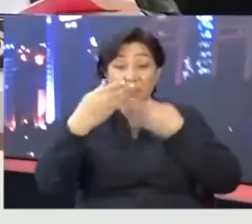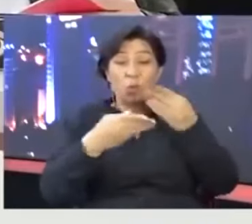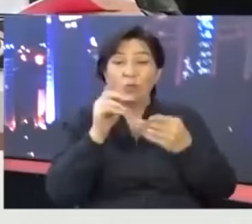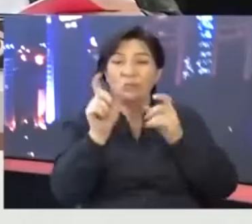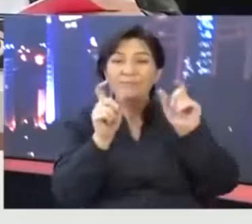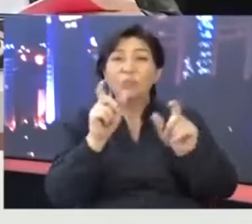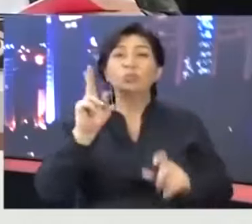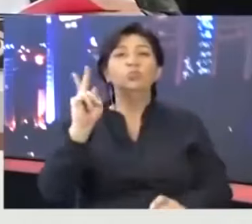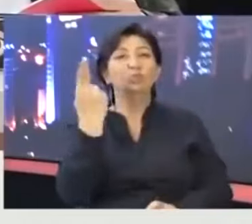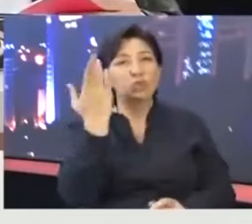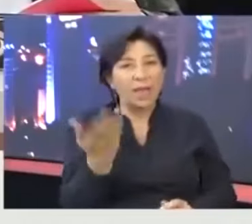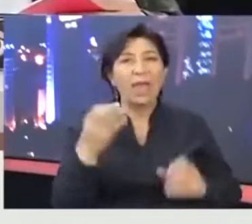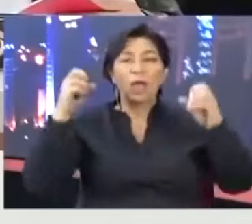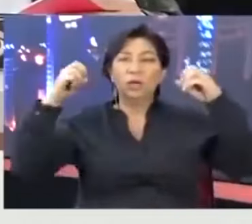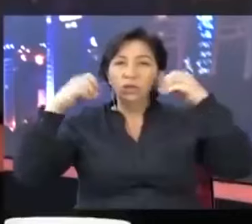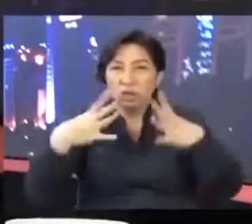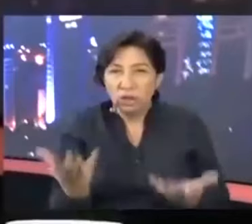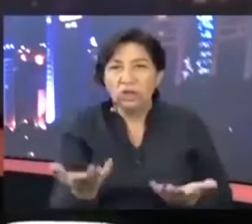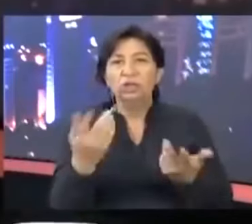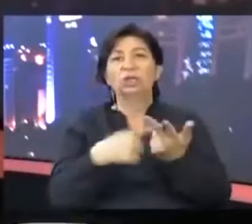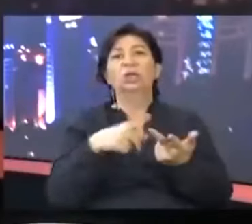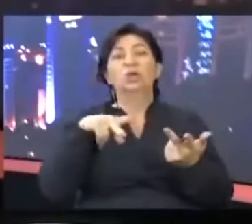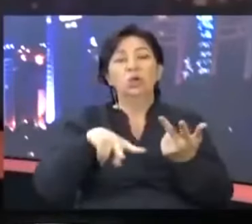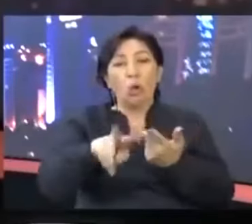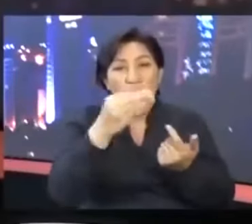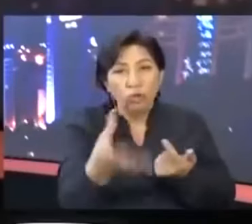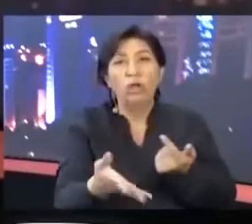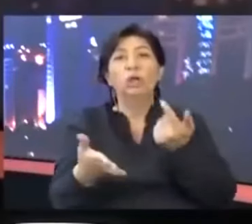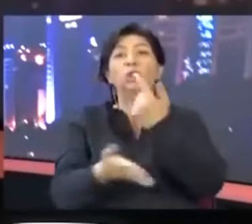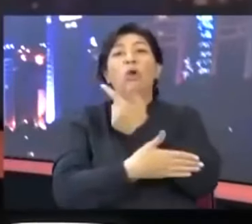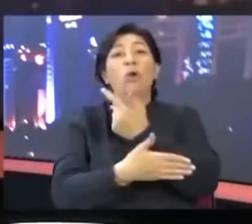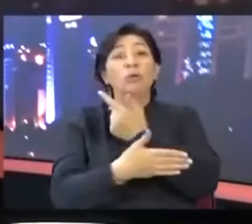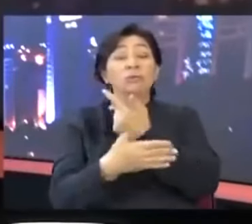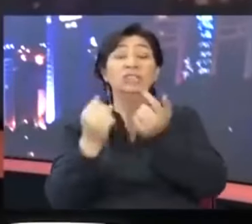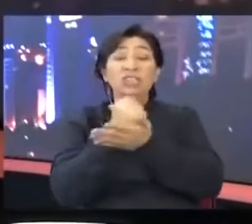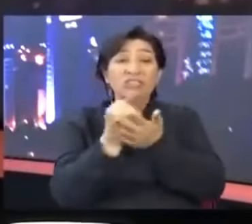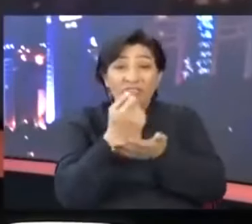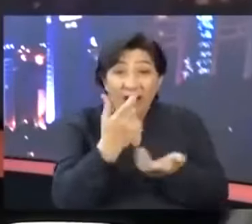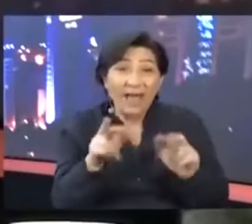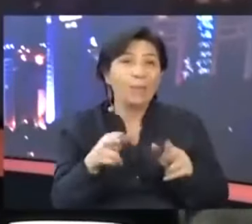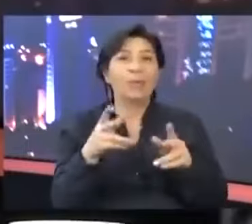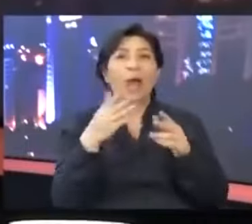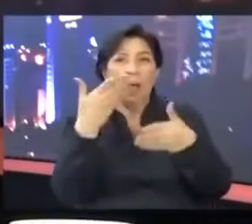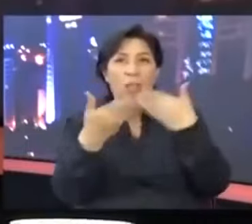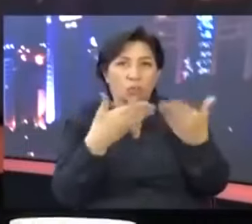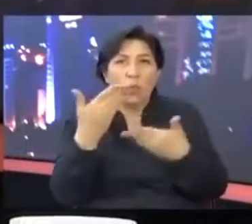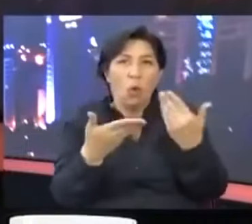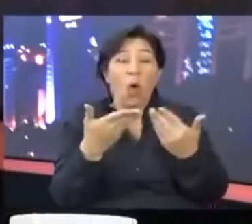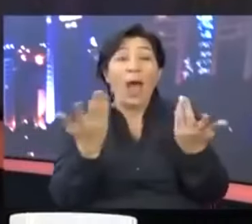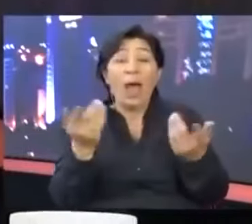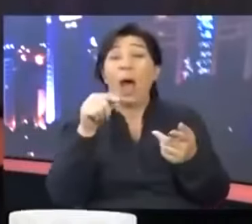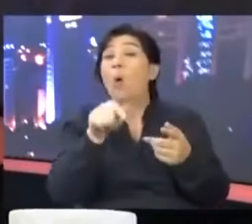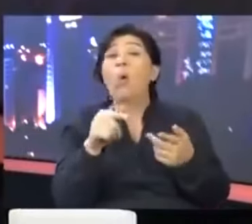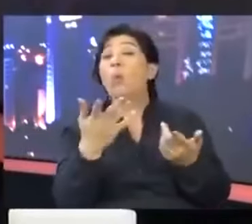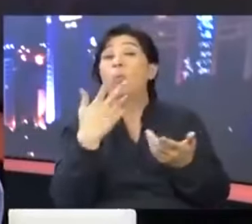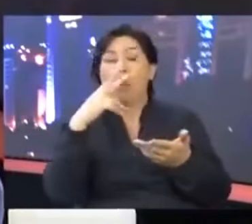sıfatlarıyla işte Müjde olduğunu ışık olduğunu Şifa olduğunu tarif eden ayetlerle kendini tarif ediyor O zaman ne oluyor bu bunu